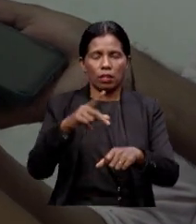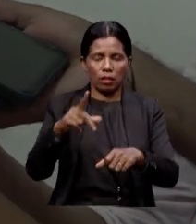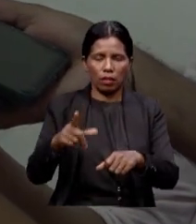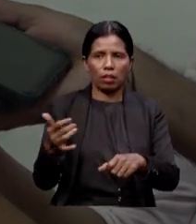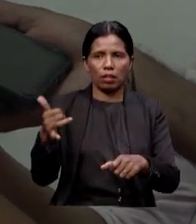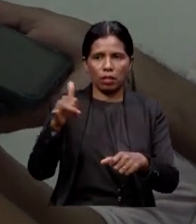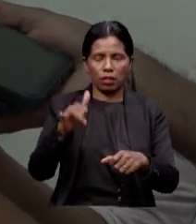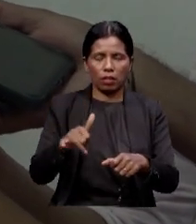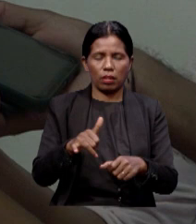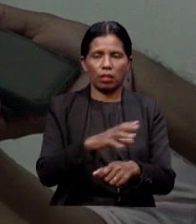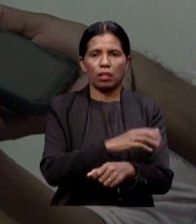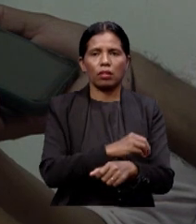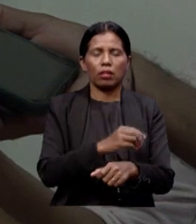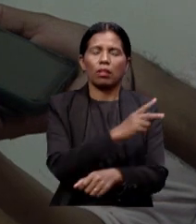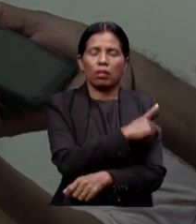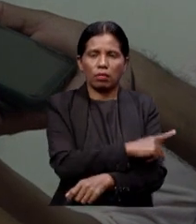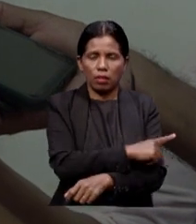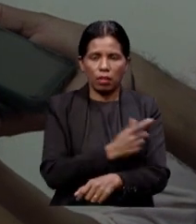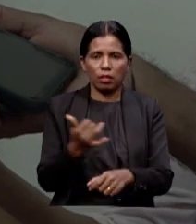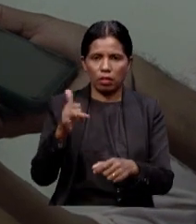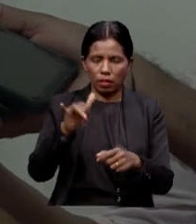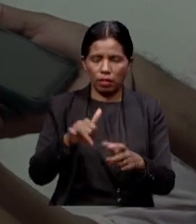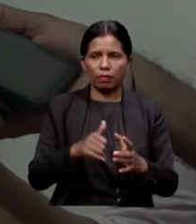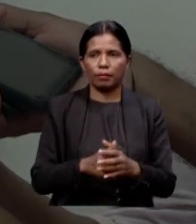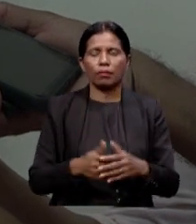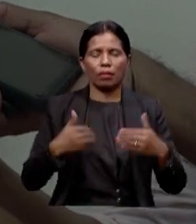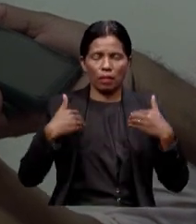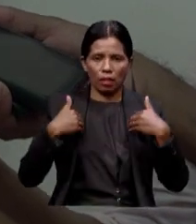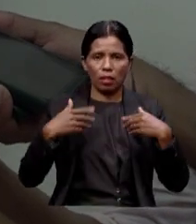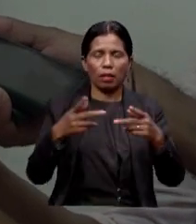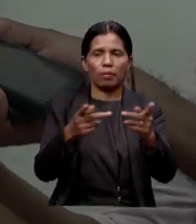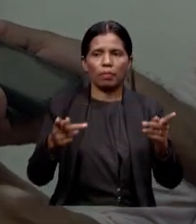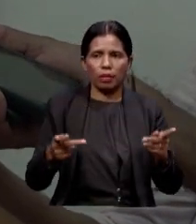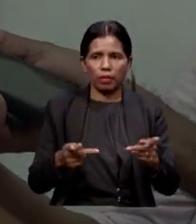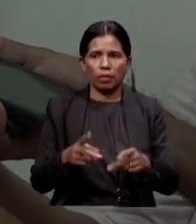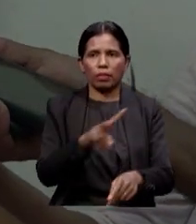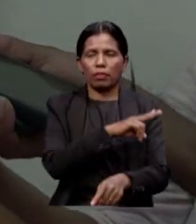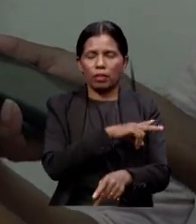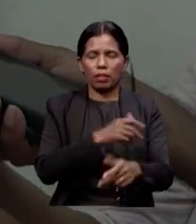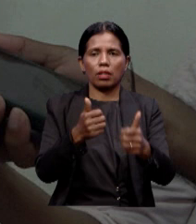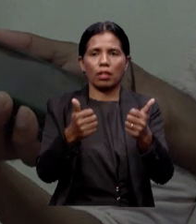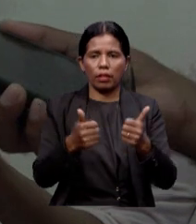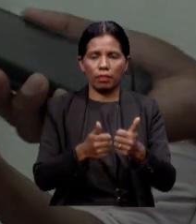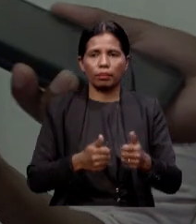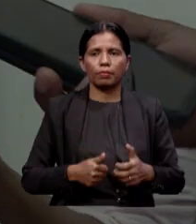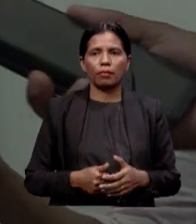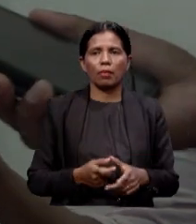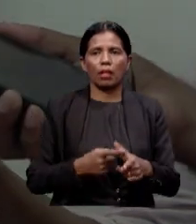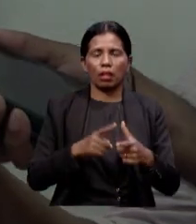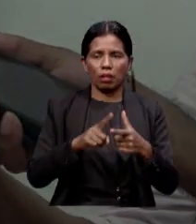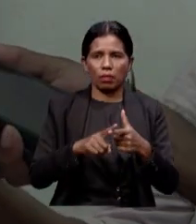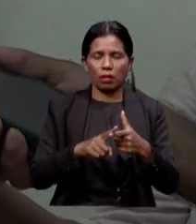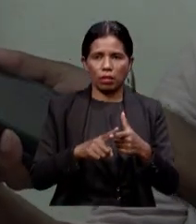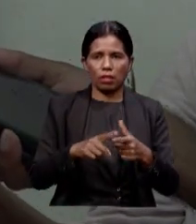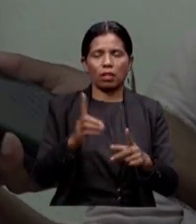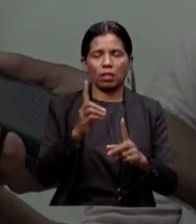Valdares, Klinik Privado Balu, Homos iha posto vacina iha aldeia. Depois te iha dia